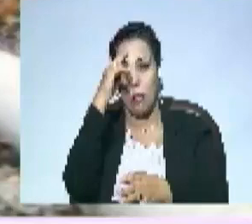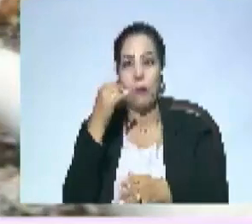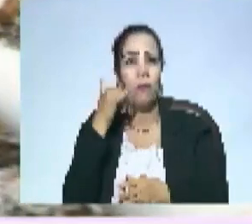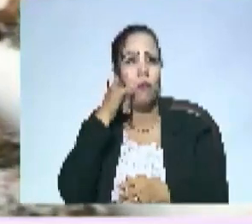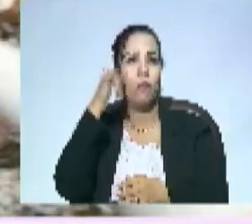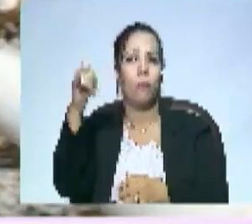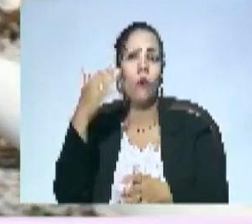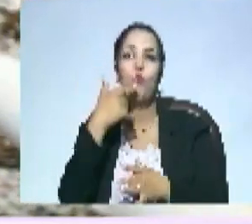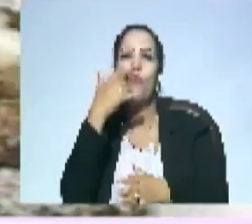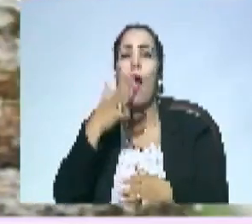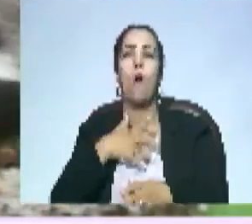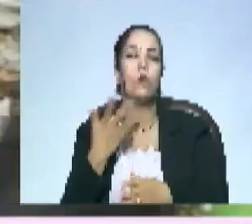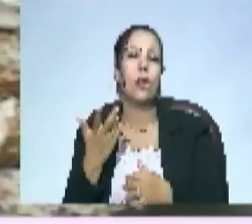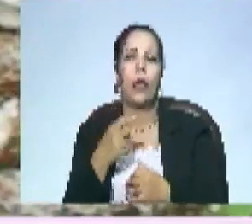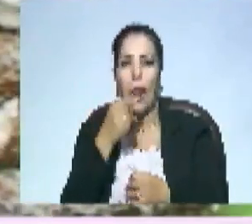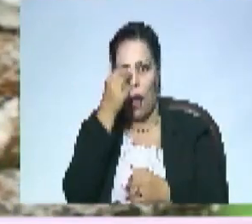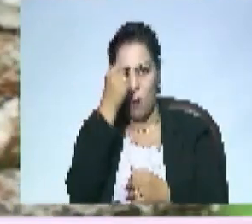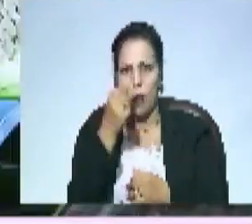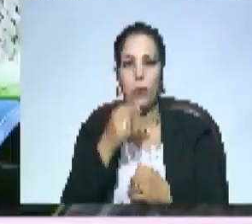ونشوف عايزه